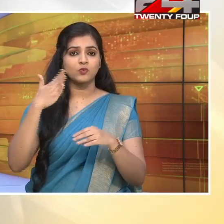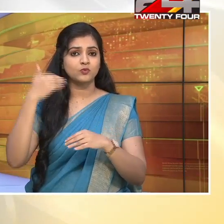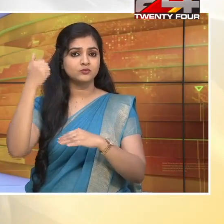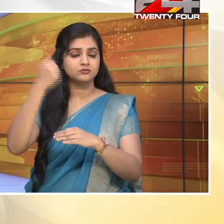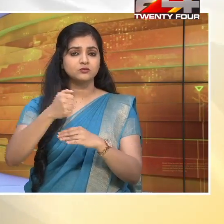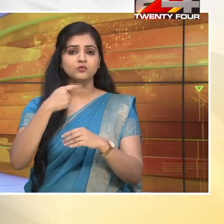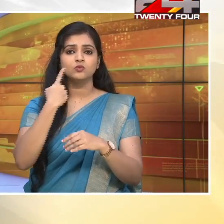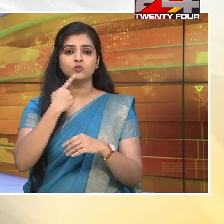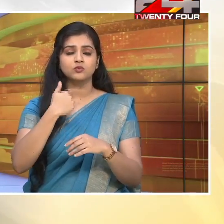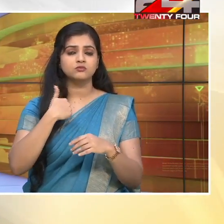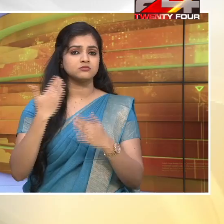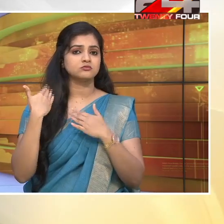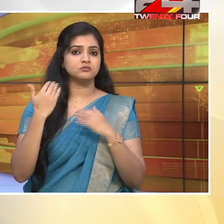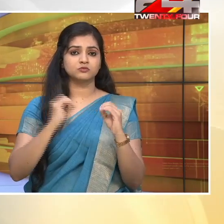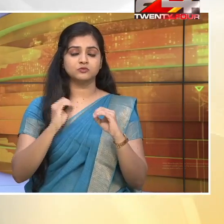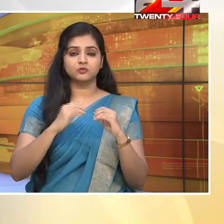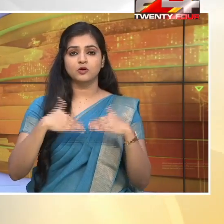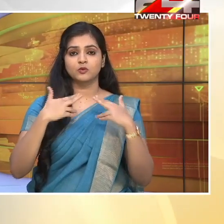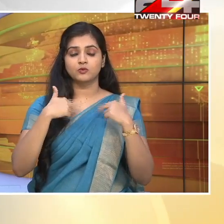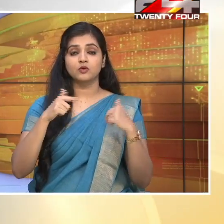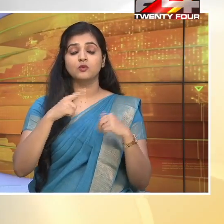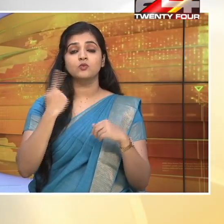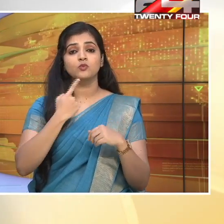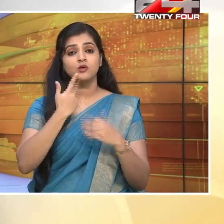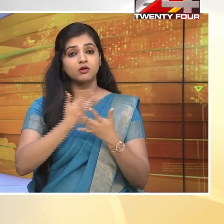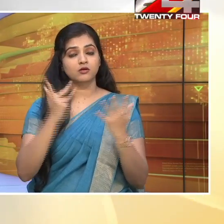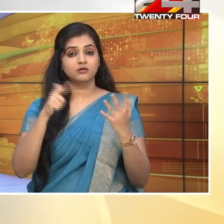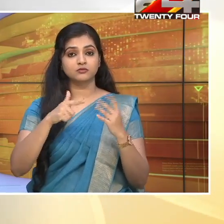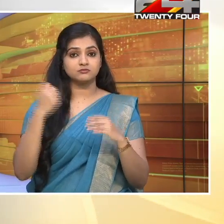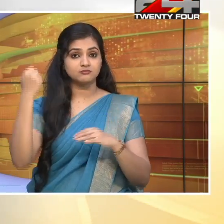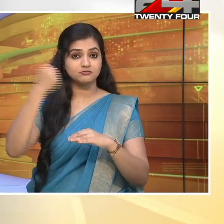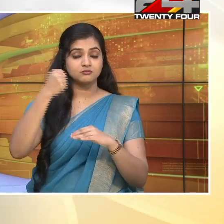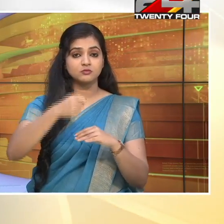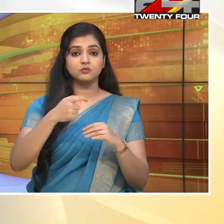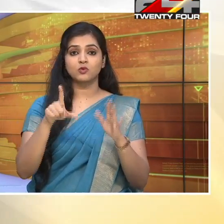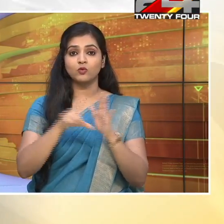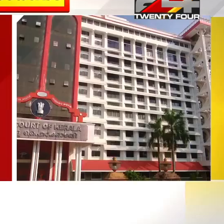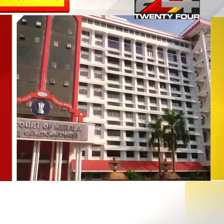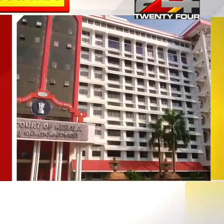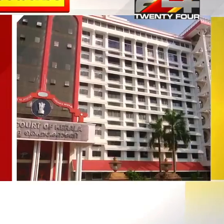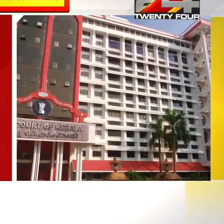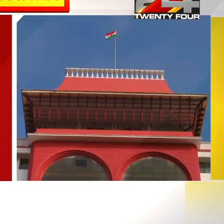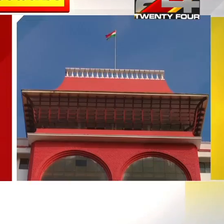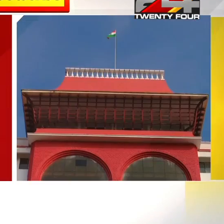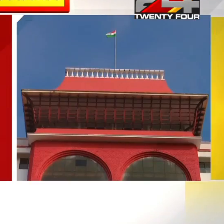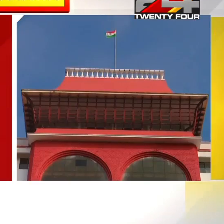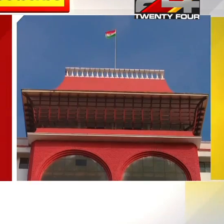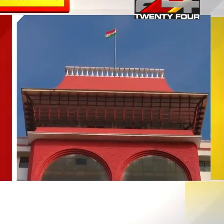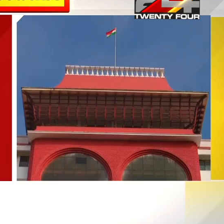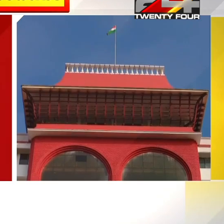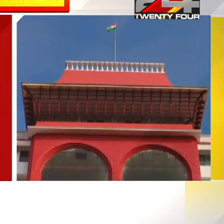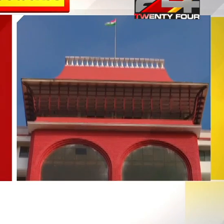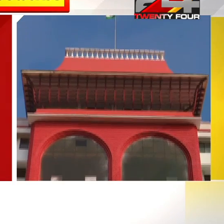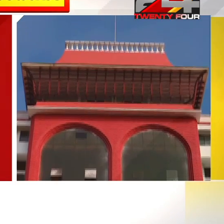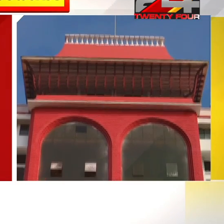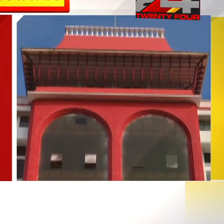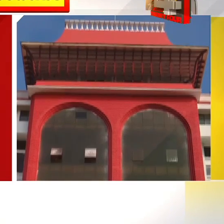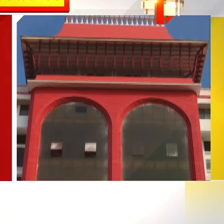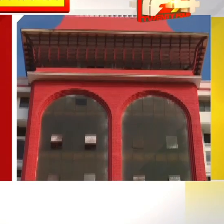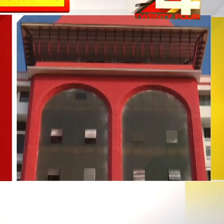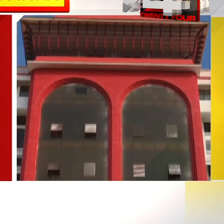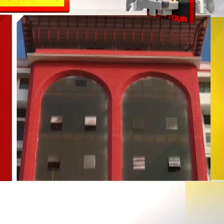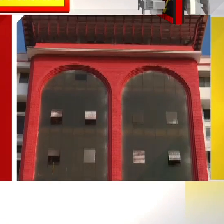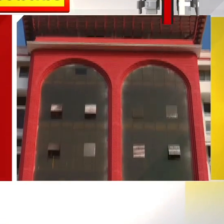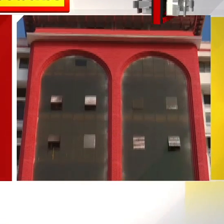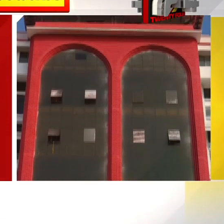ഹൈക്കോടതിക്ക് വിഷയമല്ല. ആര് നിയമവിരുദ്ധമായി കൊടിതോരണങ്ങൾ സ്ഥാപിച്ചാലും നടപടി സ്വീകരിക്കുമെന്ന് ജസ്റ്റിസ് ദേവൻ രാമേന്ദ്രൻ പറഞ്ഞു. അനധികൃതമായി